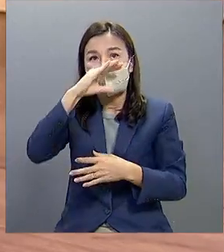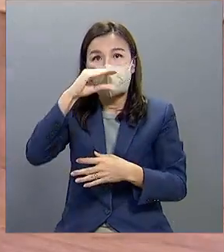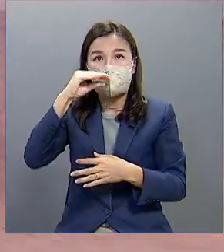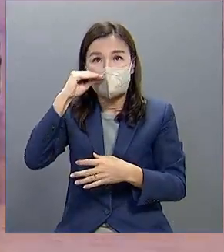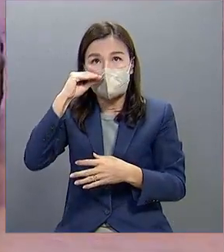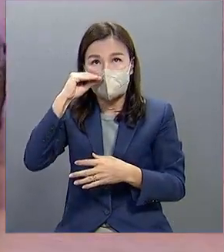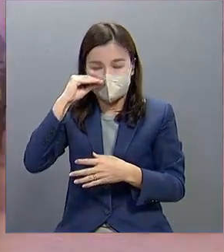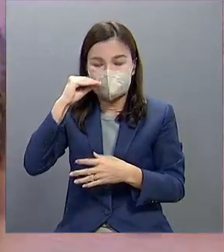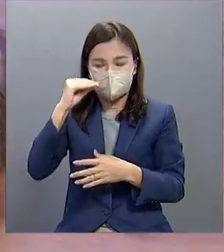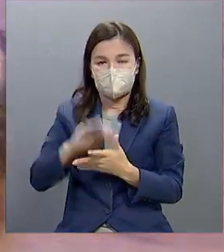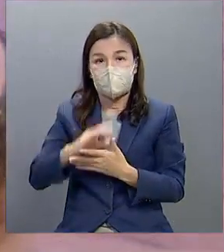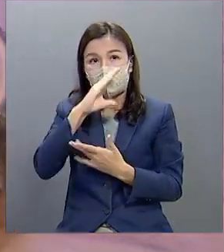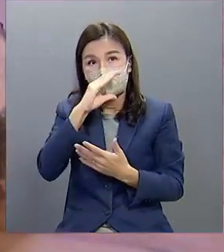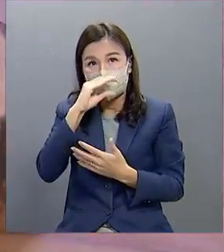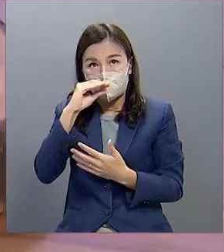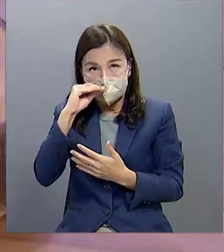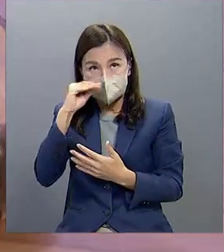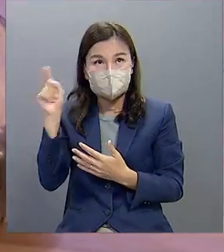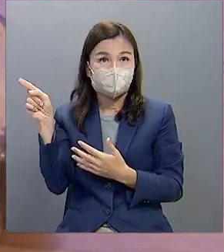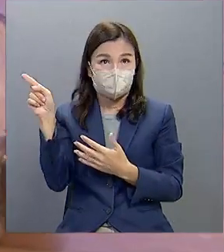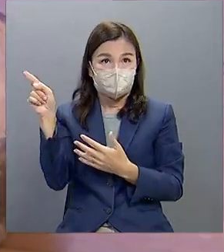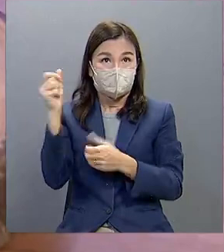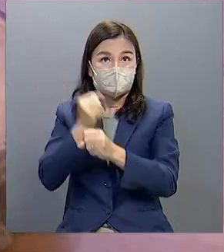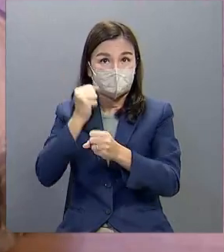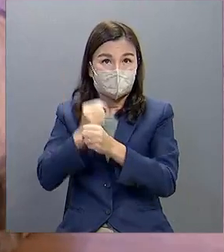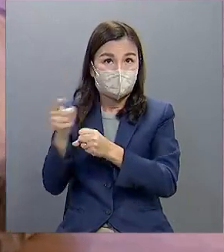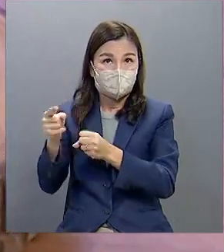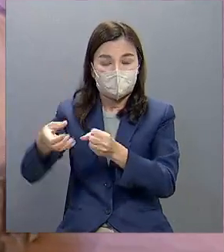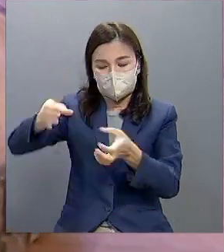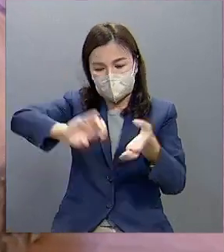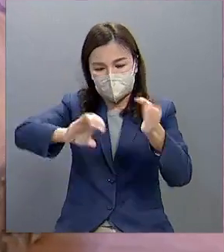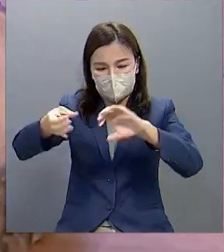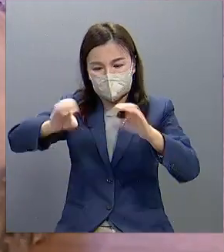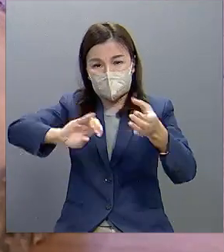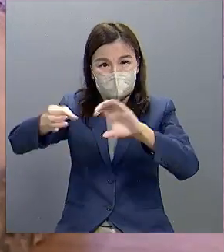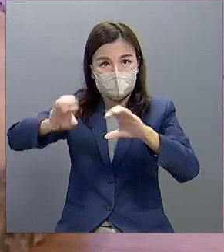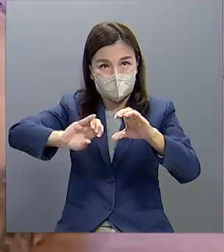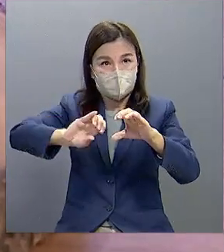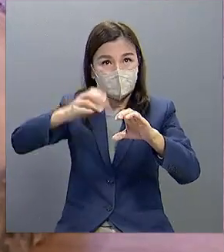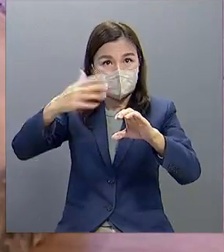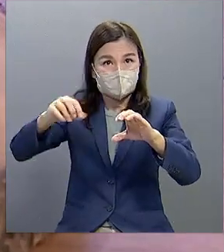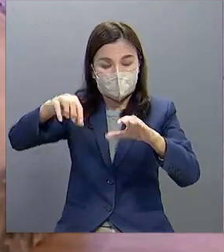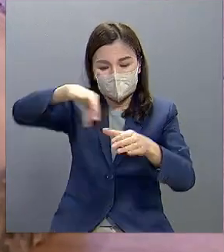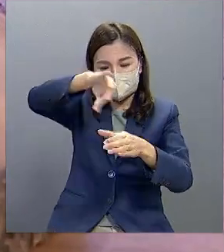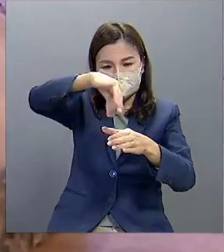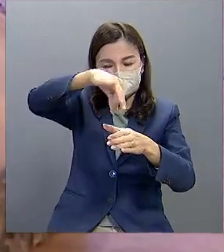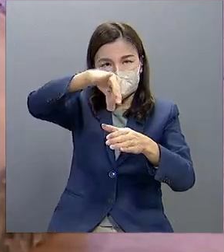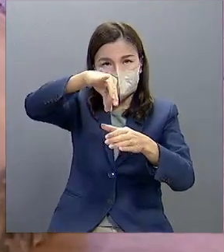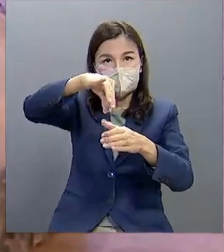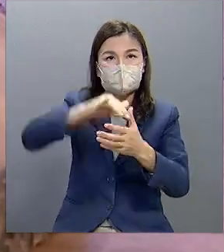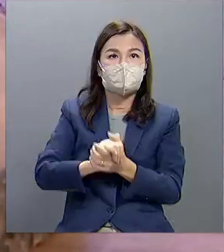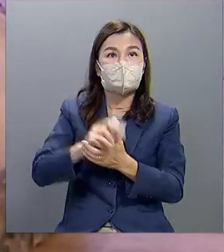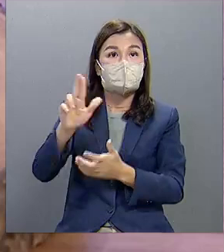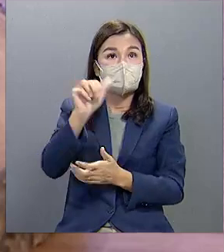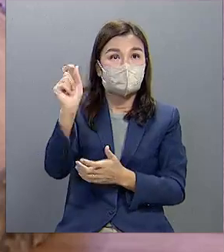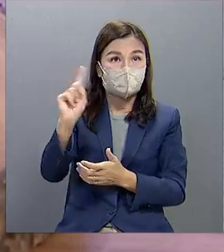แล้วก็เป็นภาชนะสำหรับผสมนะคะเป็นบิ๊กเกอร์นะคะแล้วก็เป็นภาชนะสำหรับเก็บการก็จะใช้เป็นข